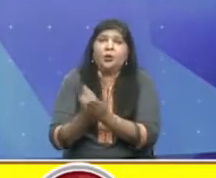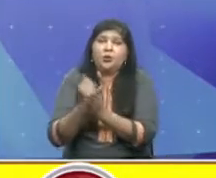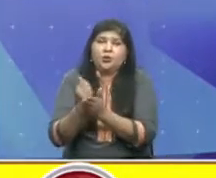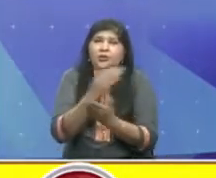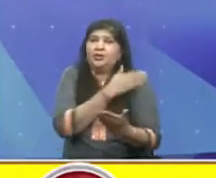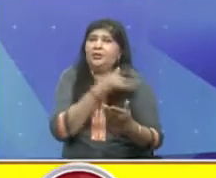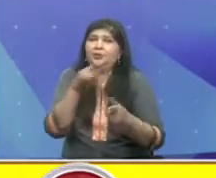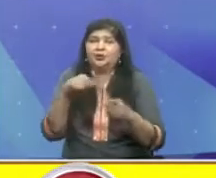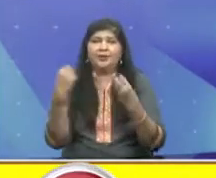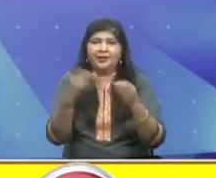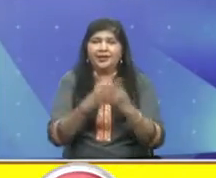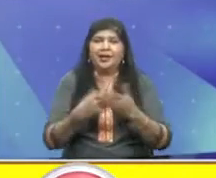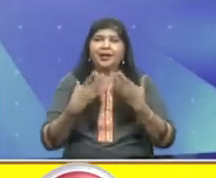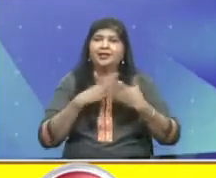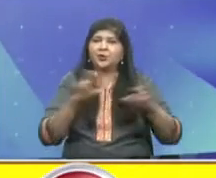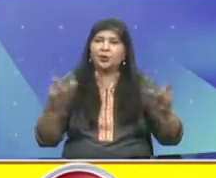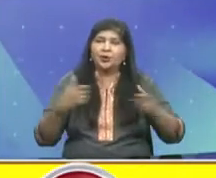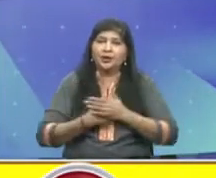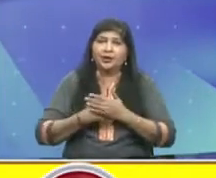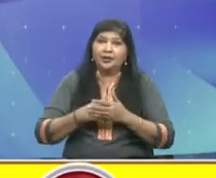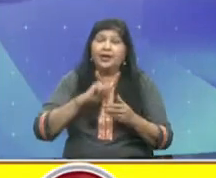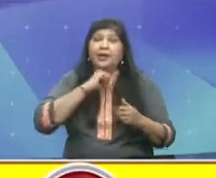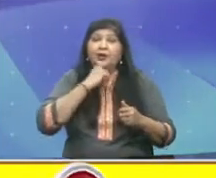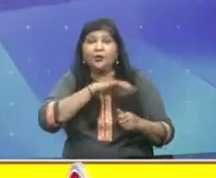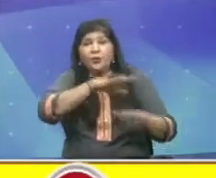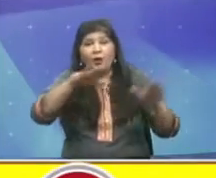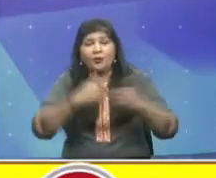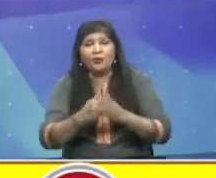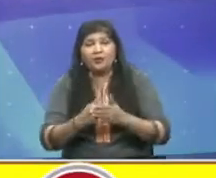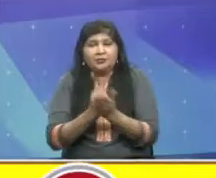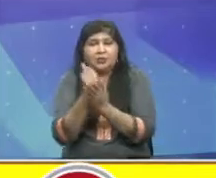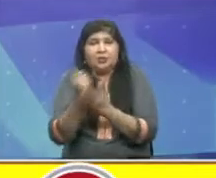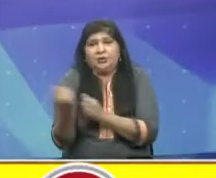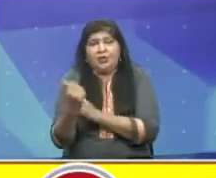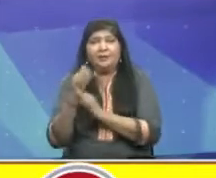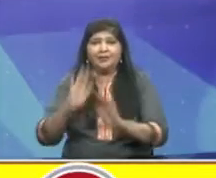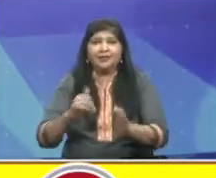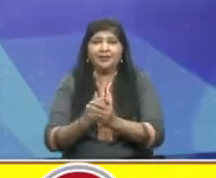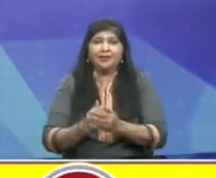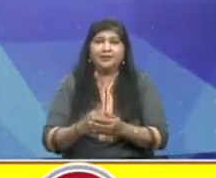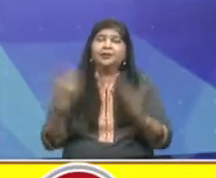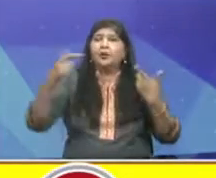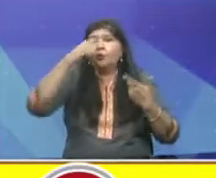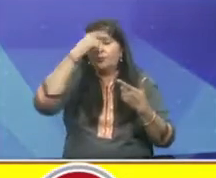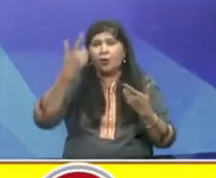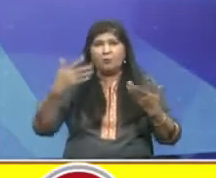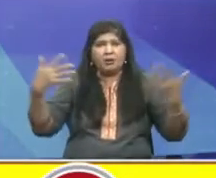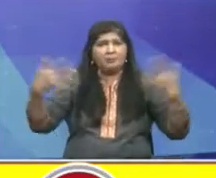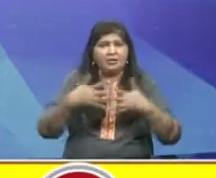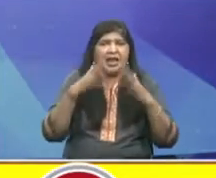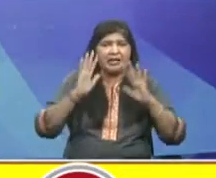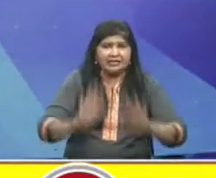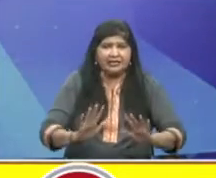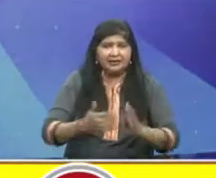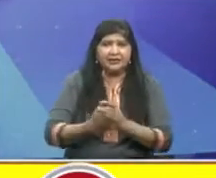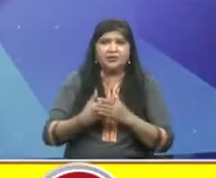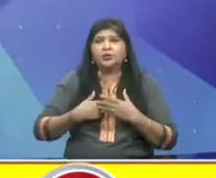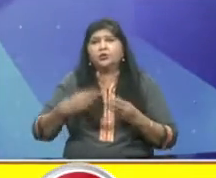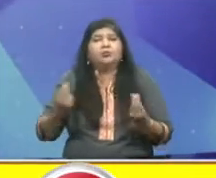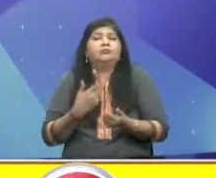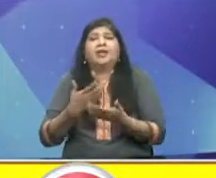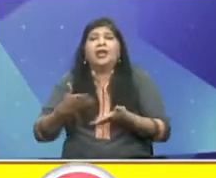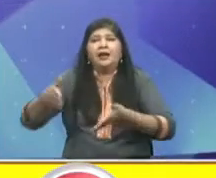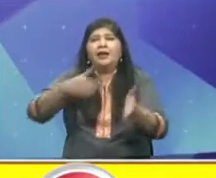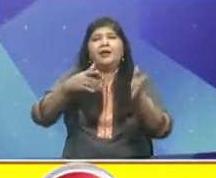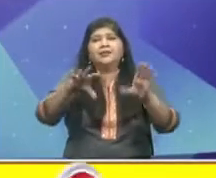बीड़ा उठाया। और ये हमारे देश के युवाओं का ये सामर्थ्य ही है कि कोई भी बड़ी चुनौती उठा लेते हैं और रास्ते